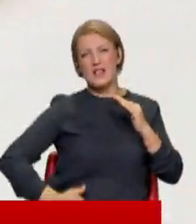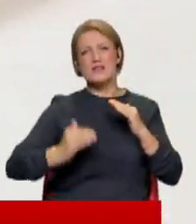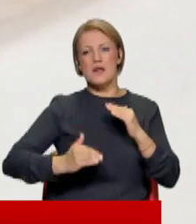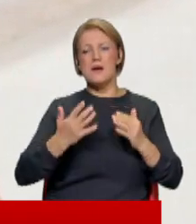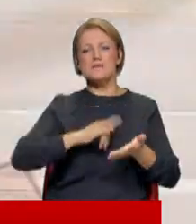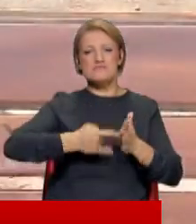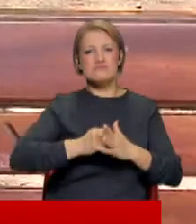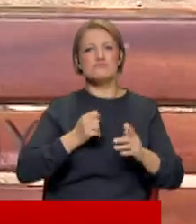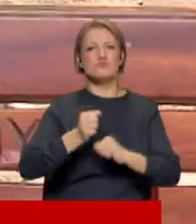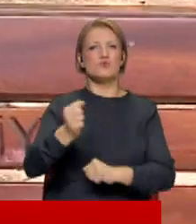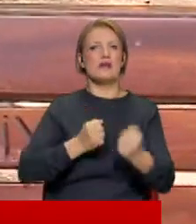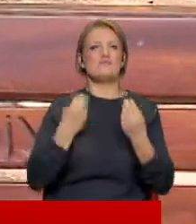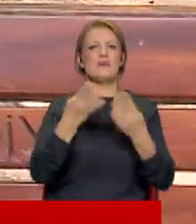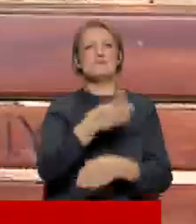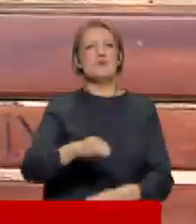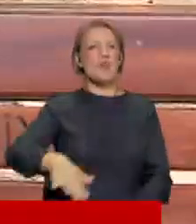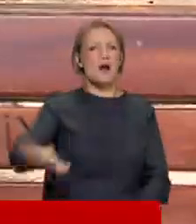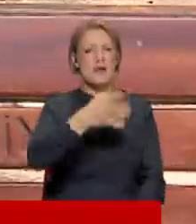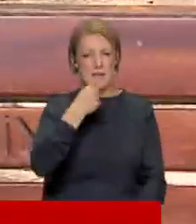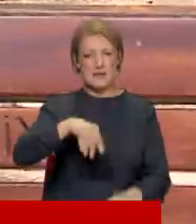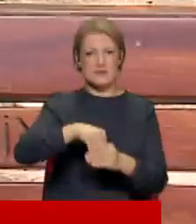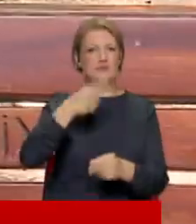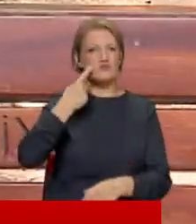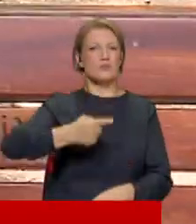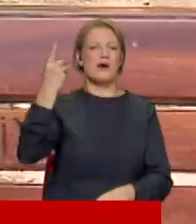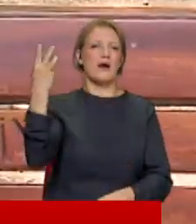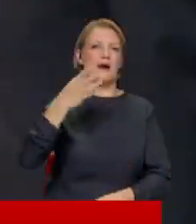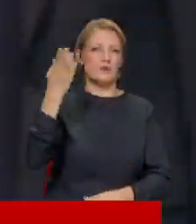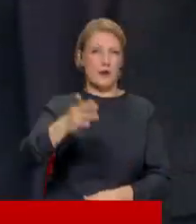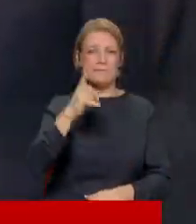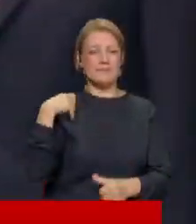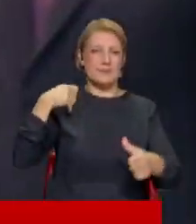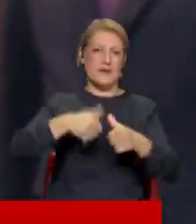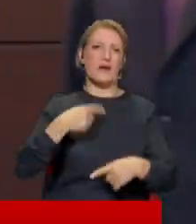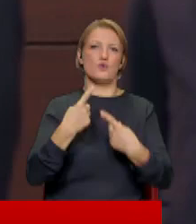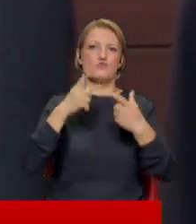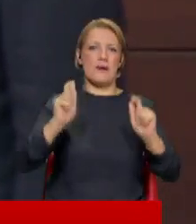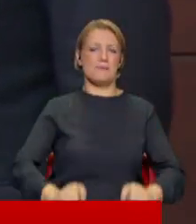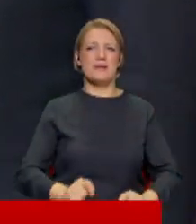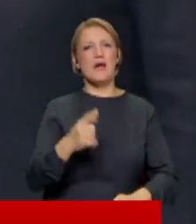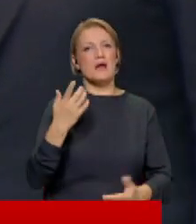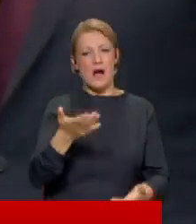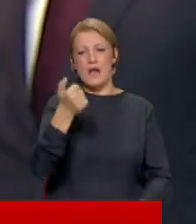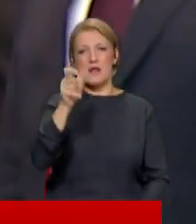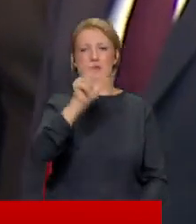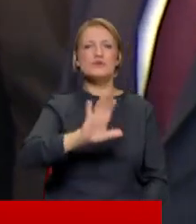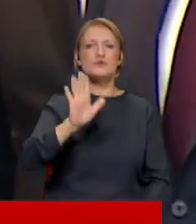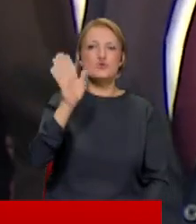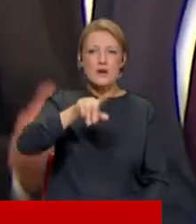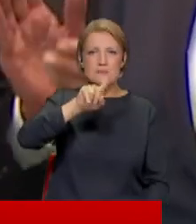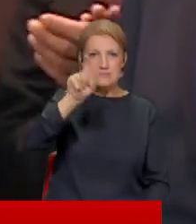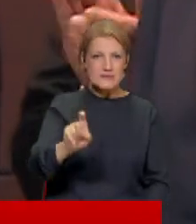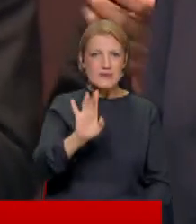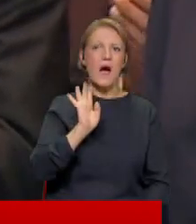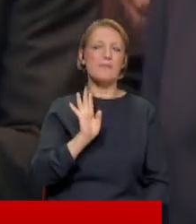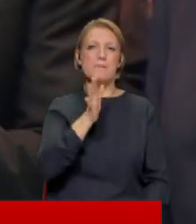geçinme mücadelesi veren milyonlarca emekli için Cumhurbaşkanı Erdoğan bir kez daha konuştu yine 6 ay sonrasını mı kastetti